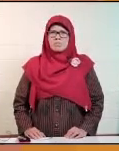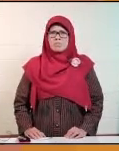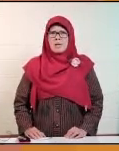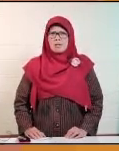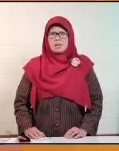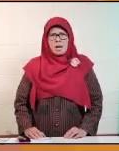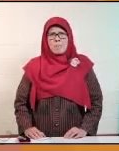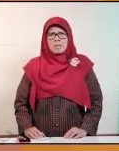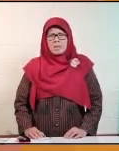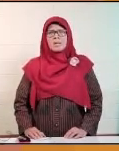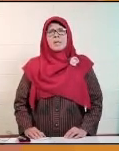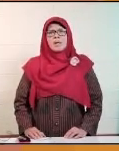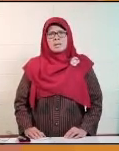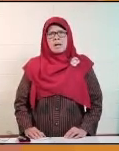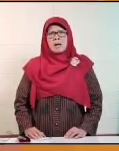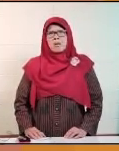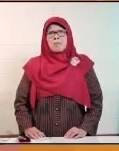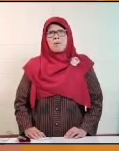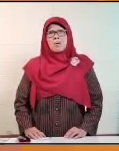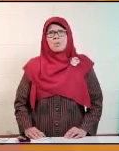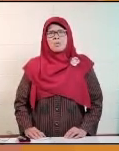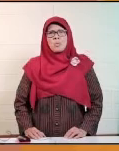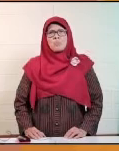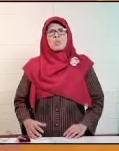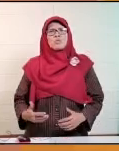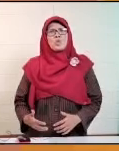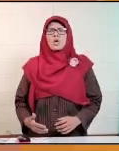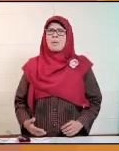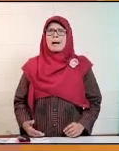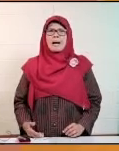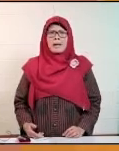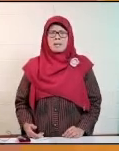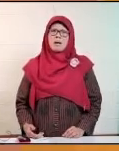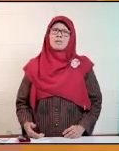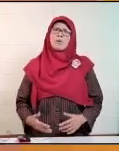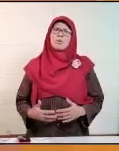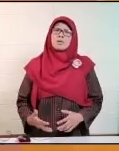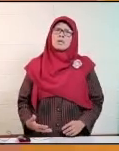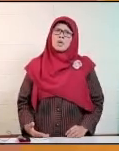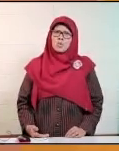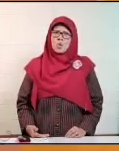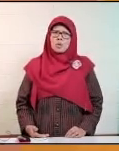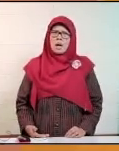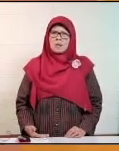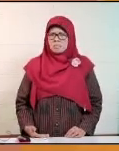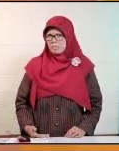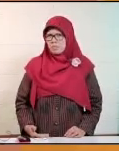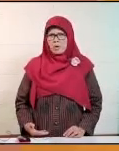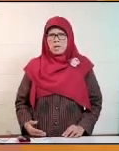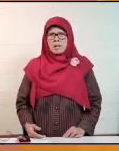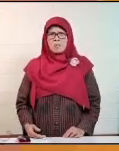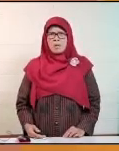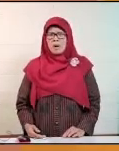adus ya segera mandi kita mau berkunjung ke rumah kakek atau diajak untuk kondangan